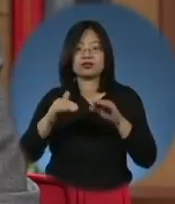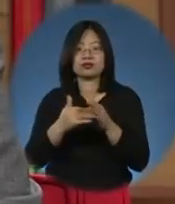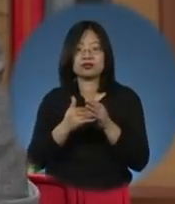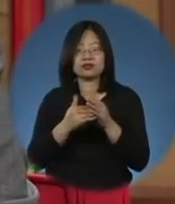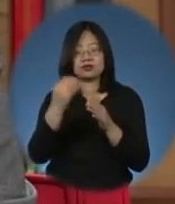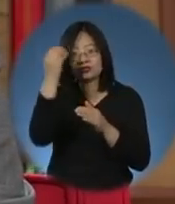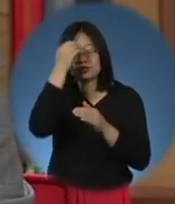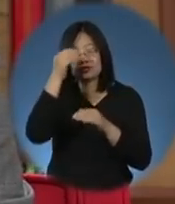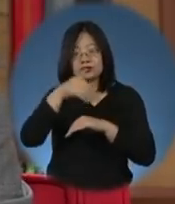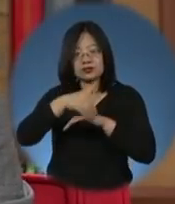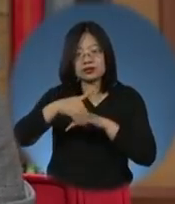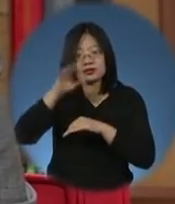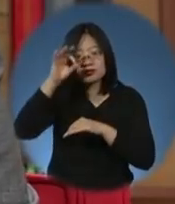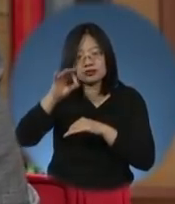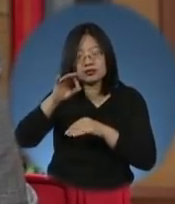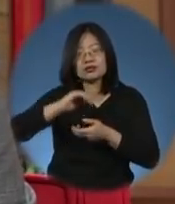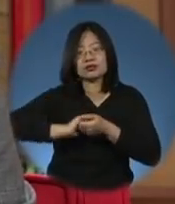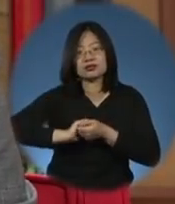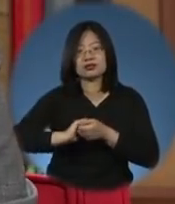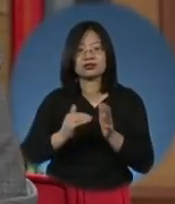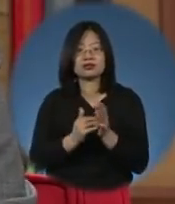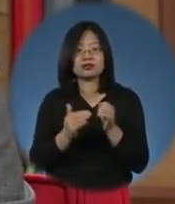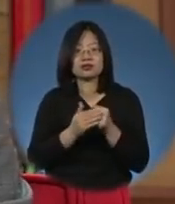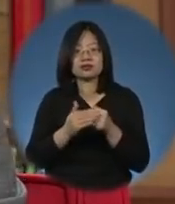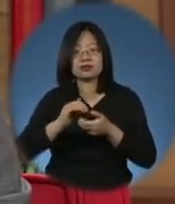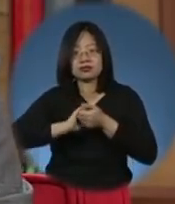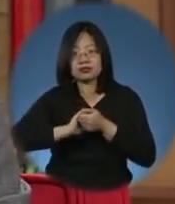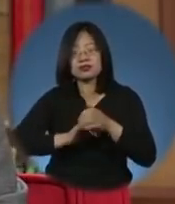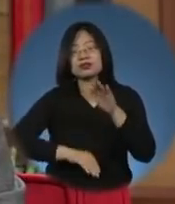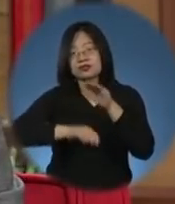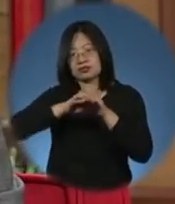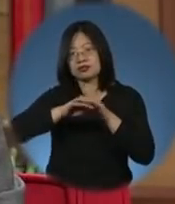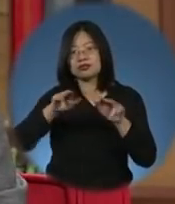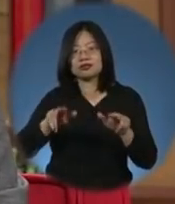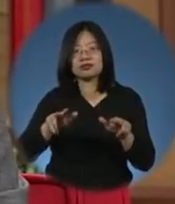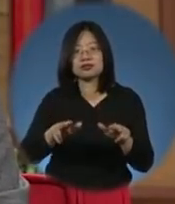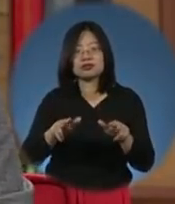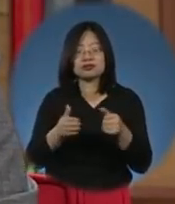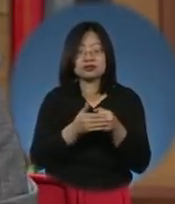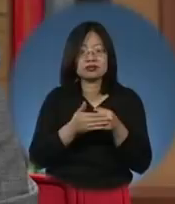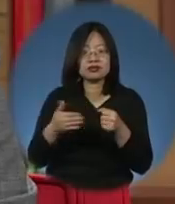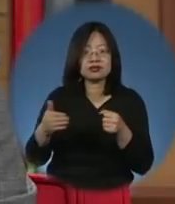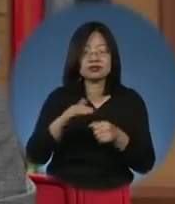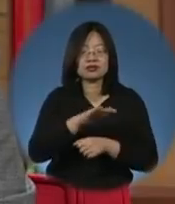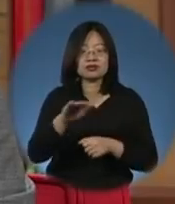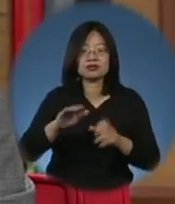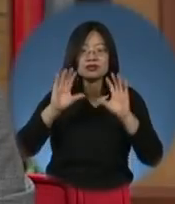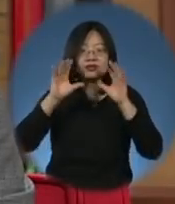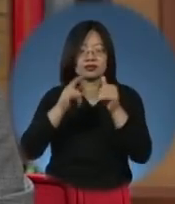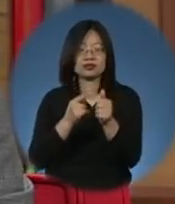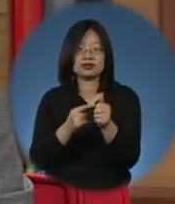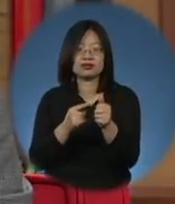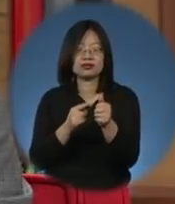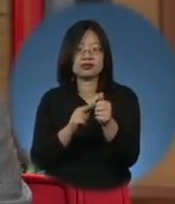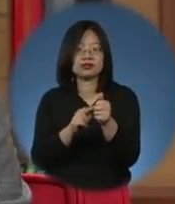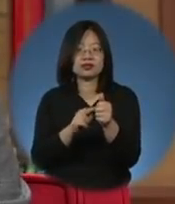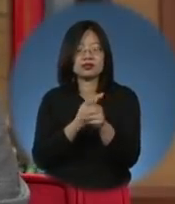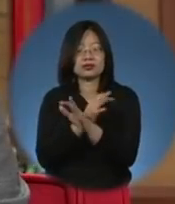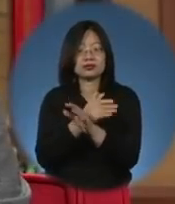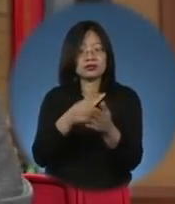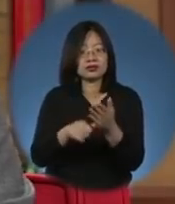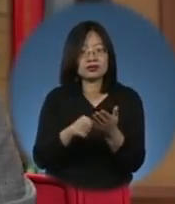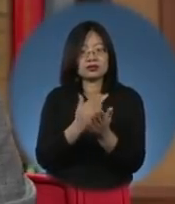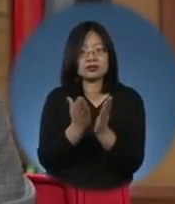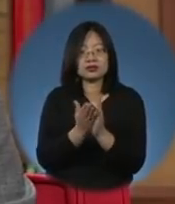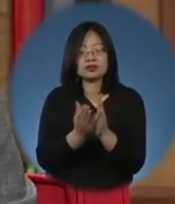그 고급화 전략은 한계가 있어요. 그 한계에 다다랐습니다, 지금. 네네. 그래서 우리 어린아이들의 뭐 장난감